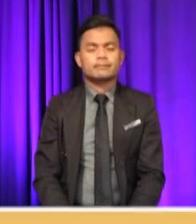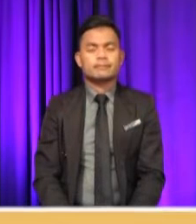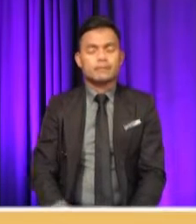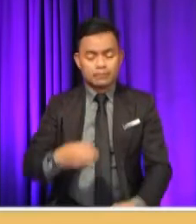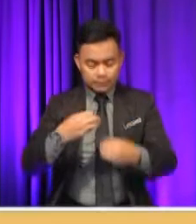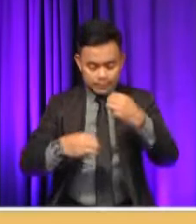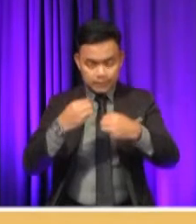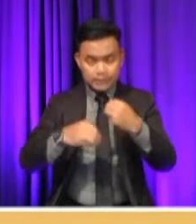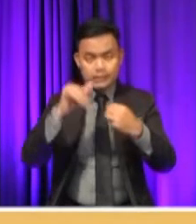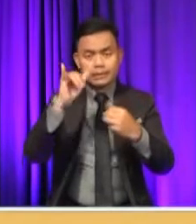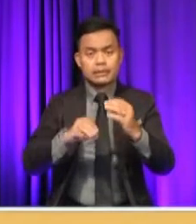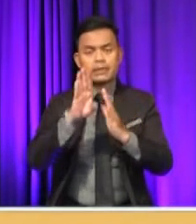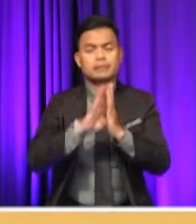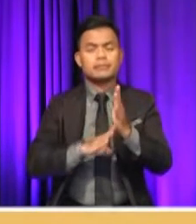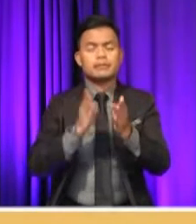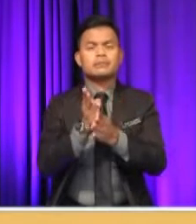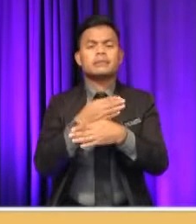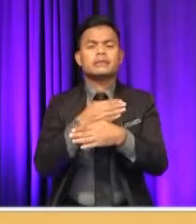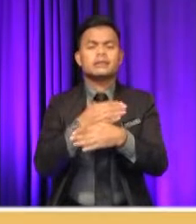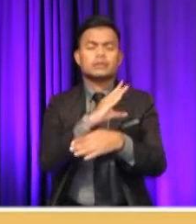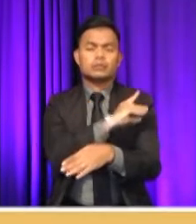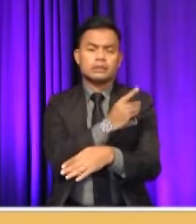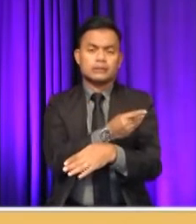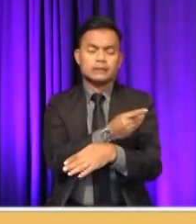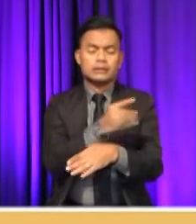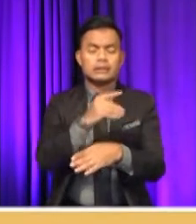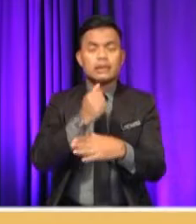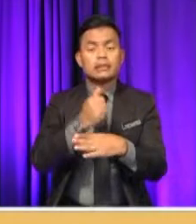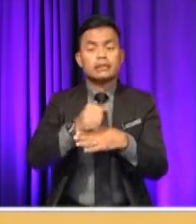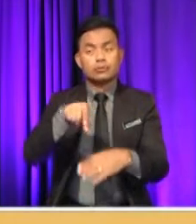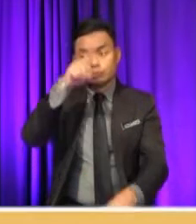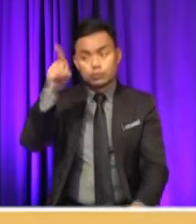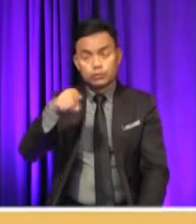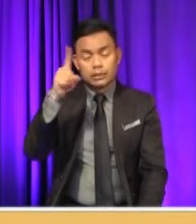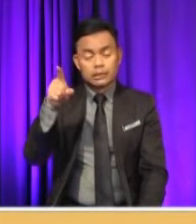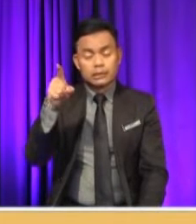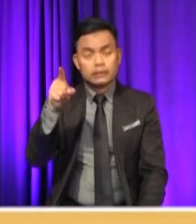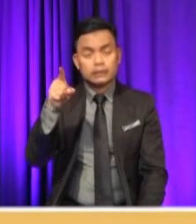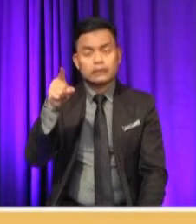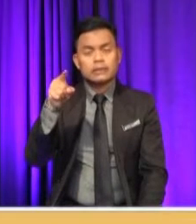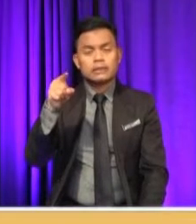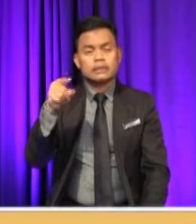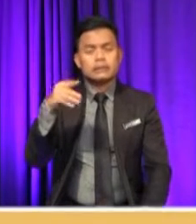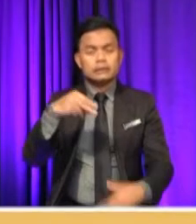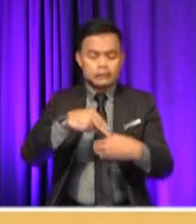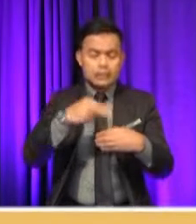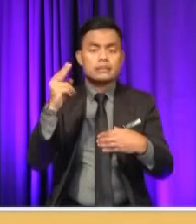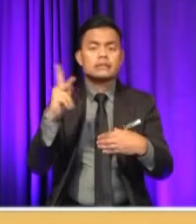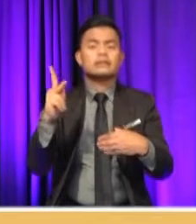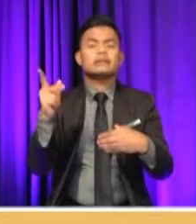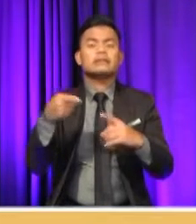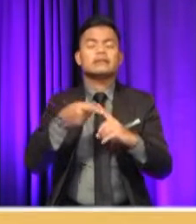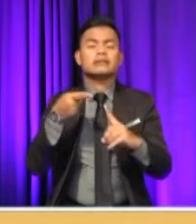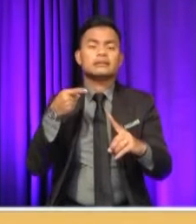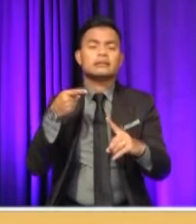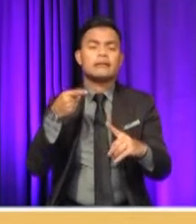yang berbentuk daya kilas atau putaran telah dihasilkan daripada bekalan sumber tenaga elektrik. Okey, kuasa motor